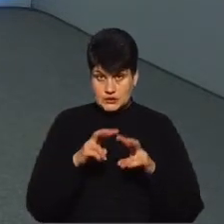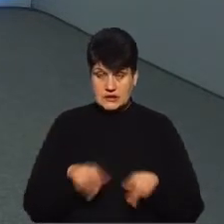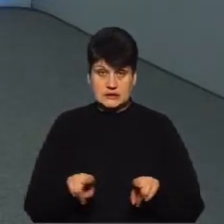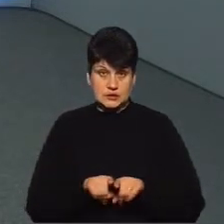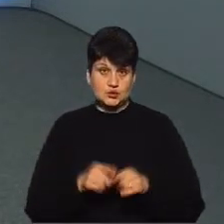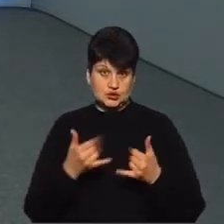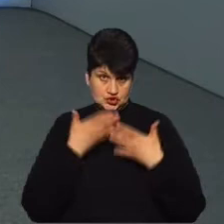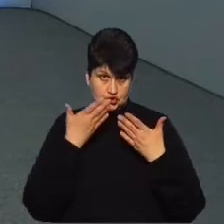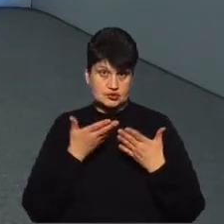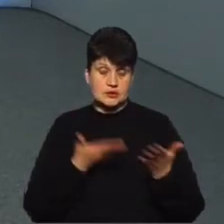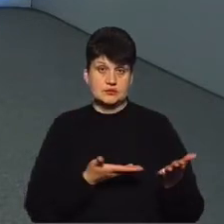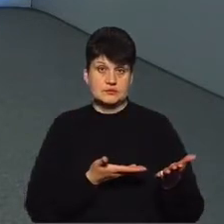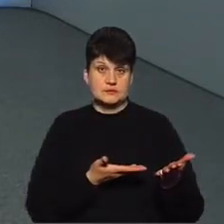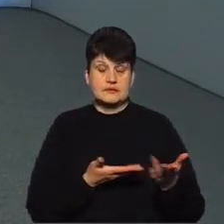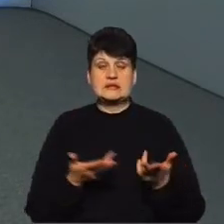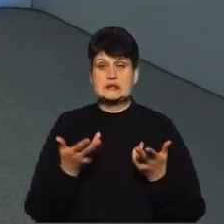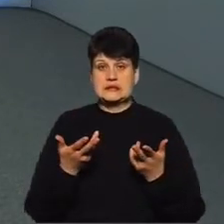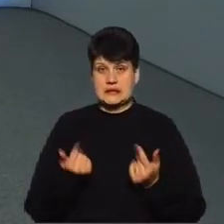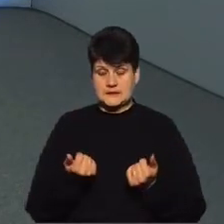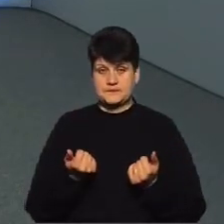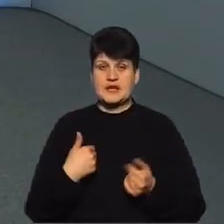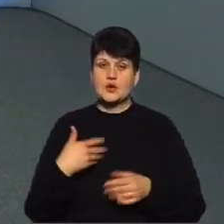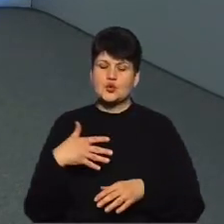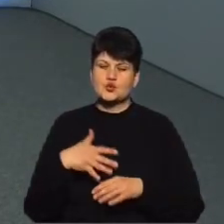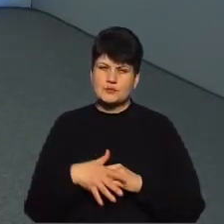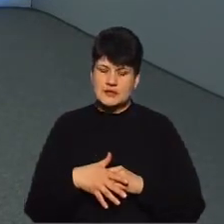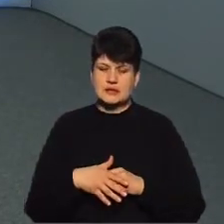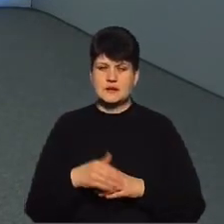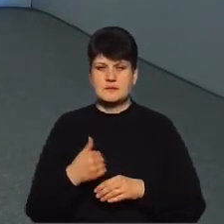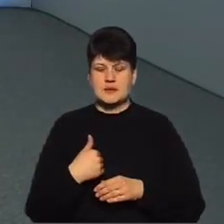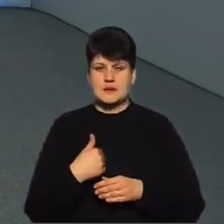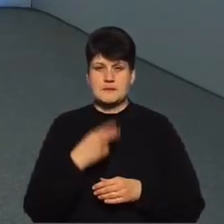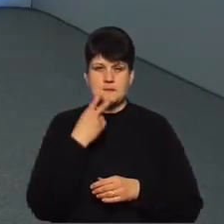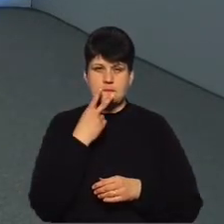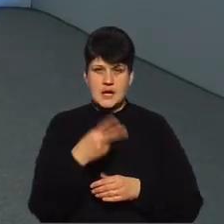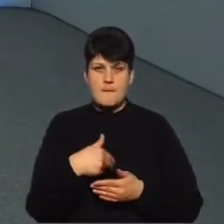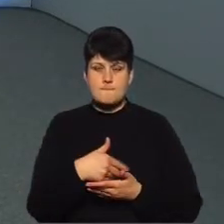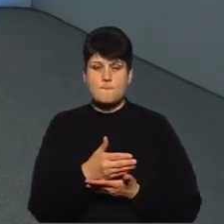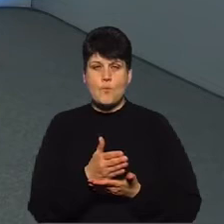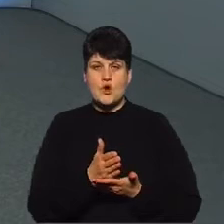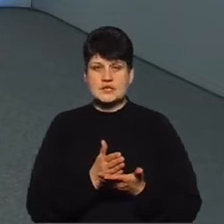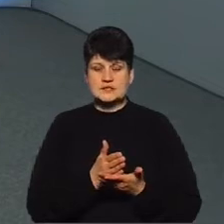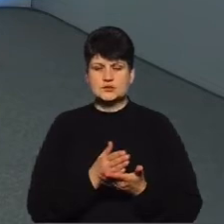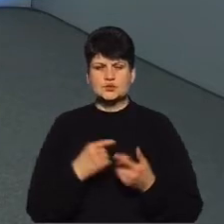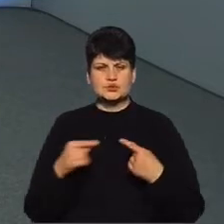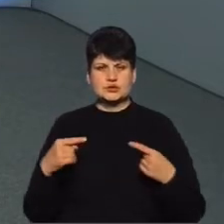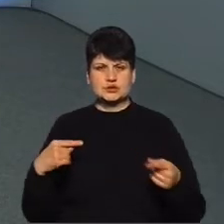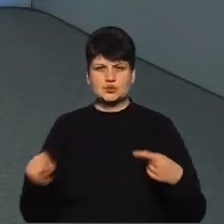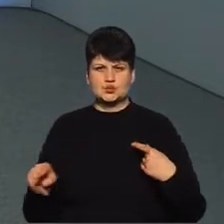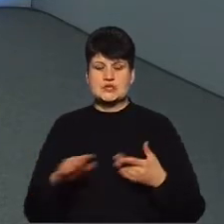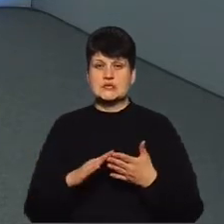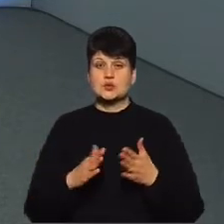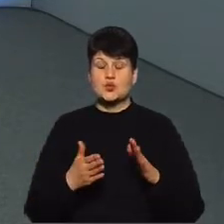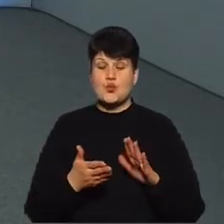читала. Так, і, ну, розумієте, тому що ми бачимо політично неоднорідну ситуацію, так, і,